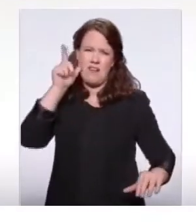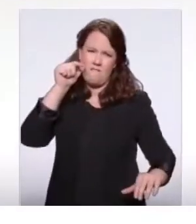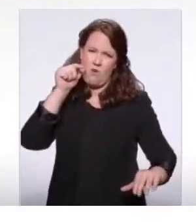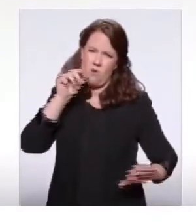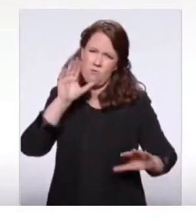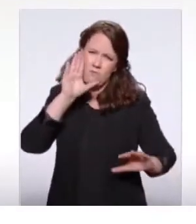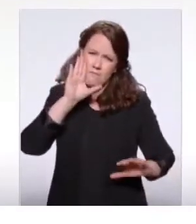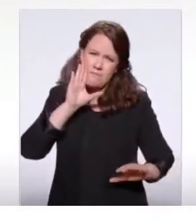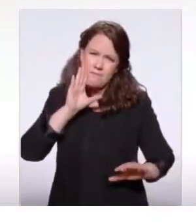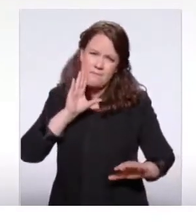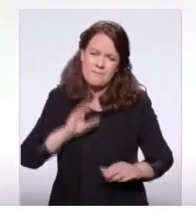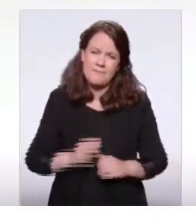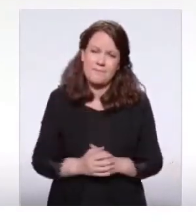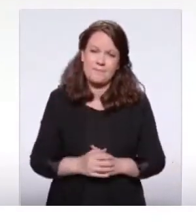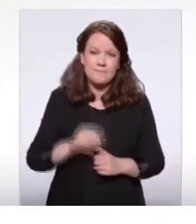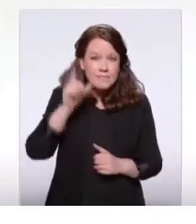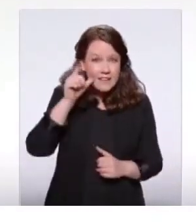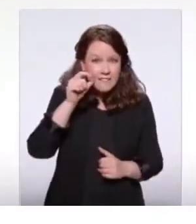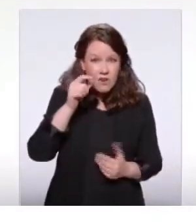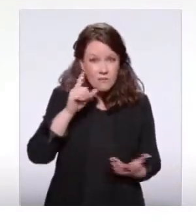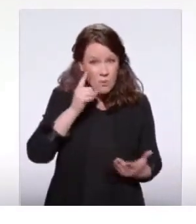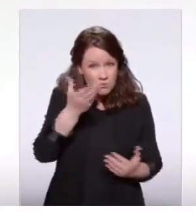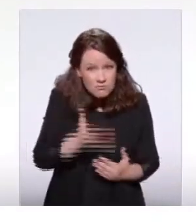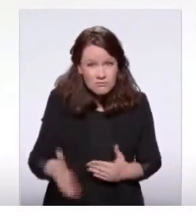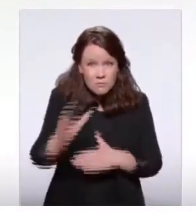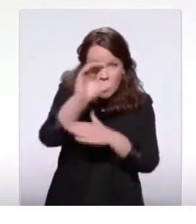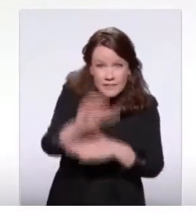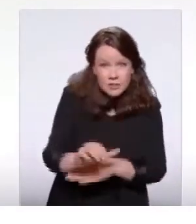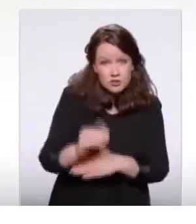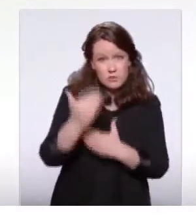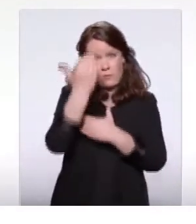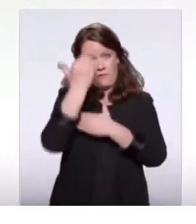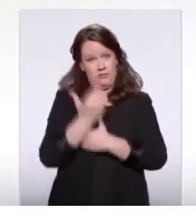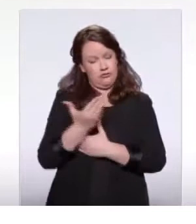C'est un effort pour vous protéger et pour protéger les autres.